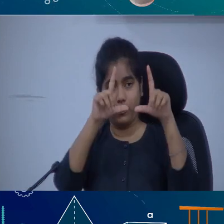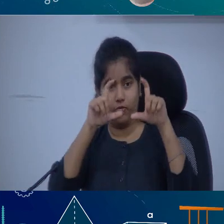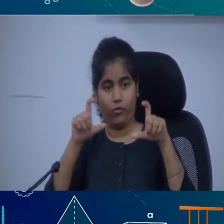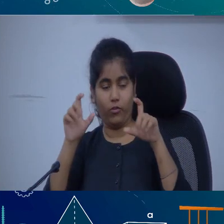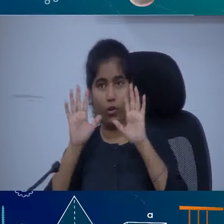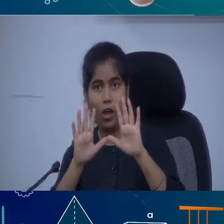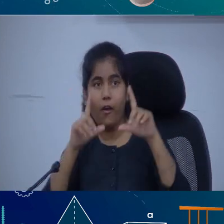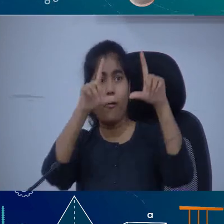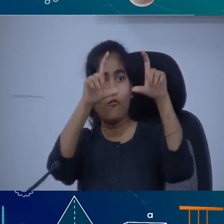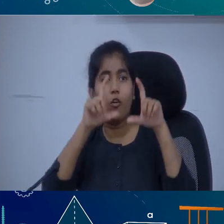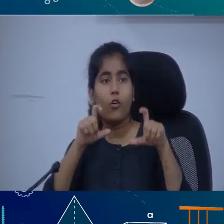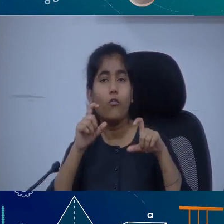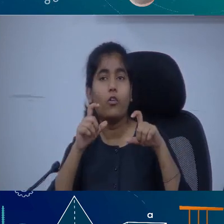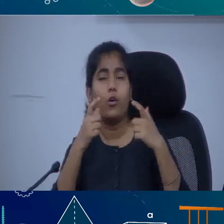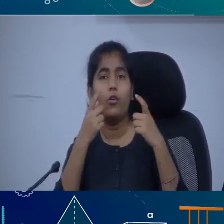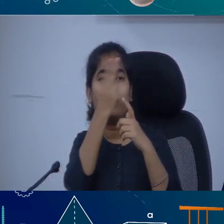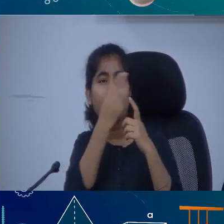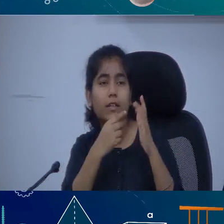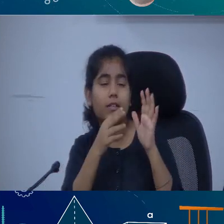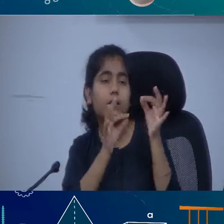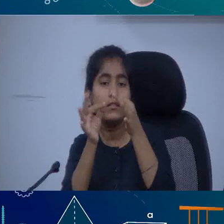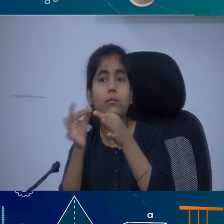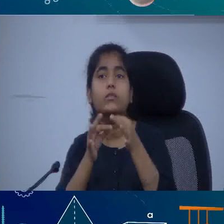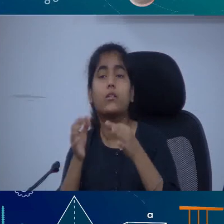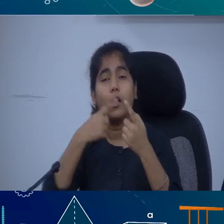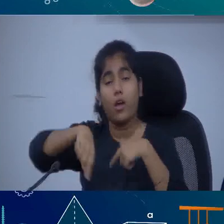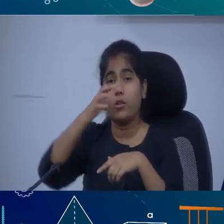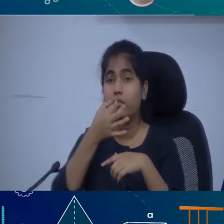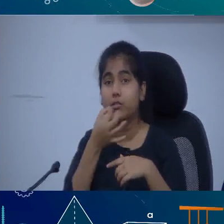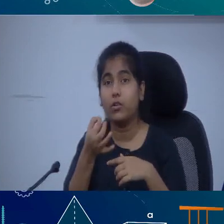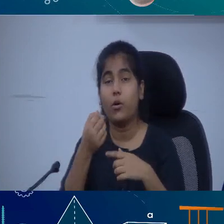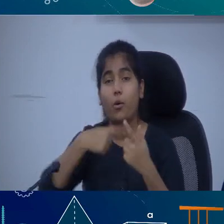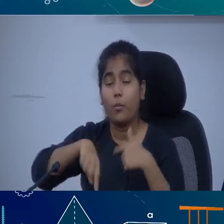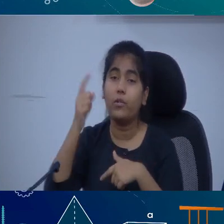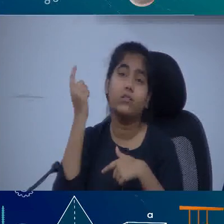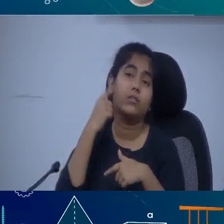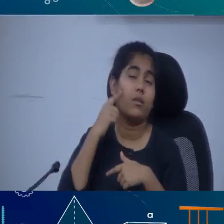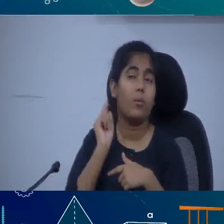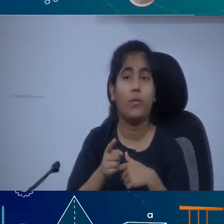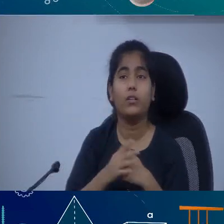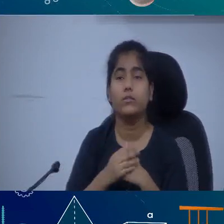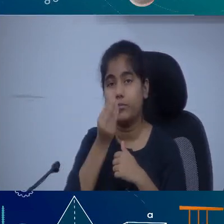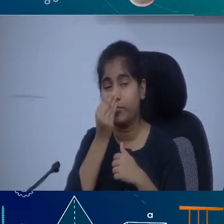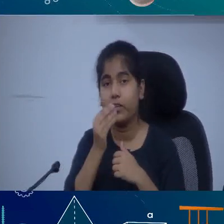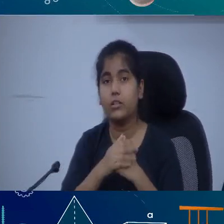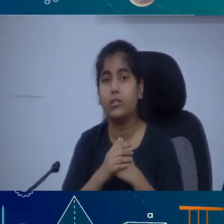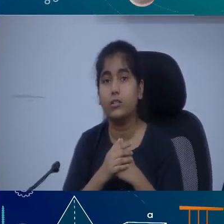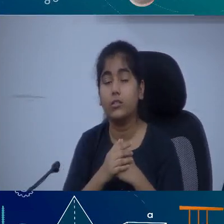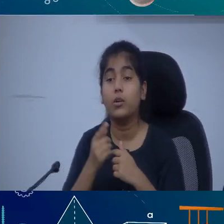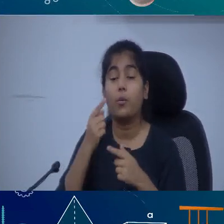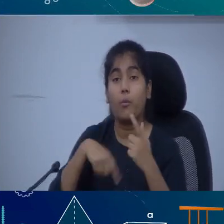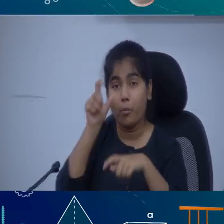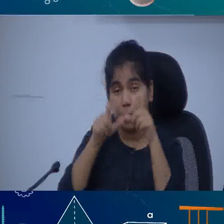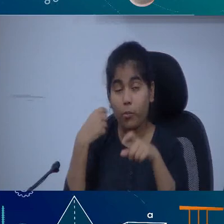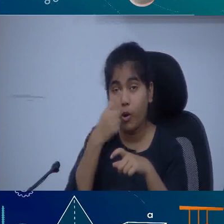ऑडियो डिस्क्रिप्शन है कि इस पेज पे तीन फोटोग्राफ्स हैं और हर फोटोग्राफ क्या दे रही है, सीन को डिस्क्राइब किया गया है. आई